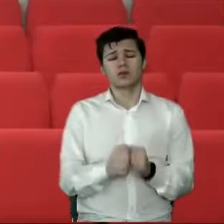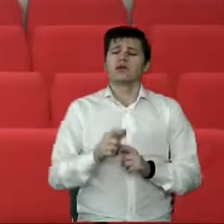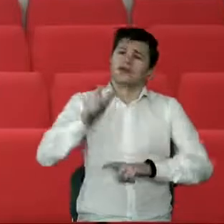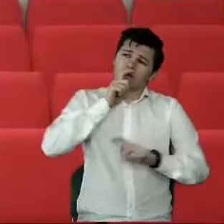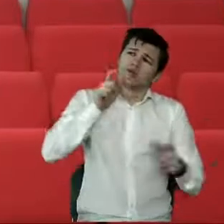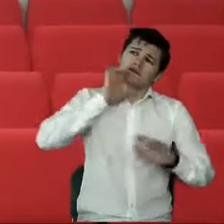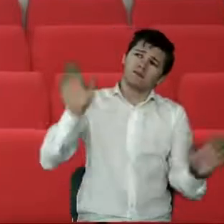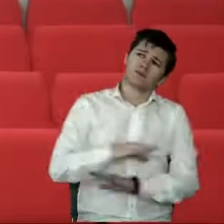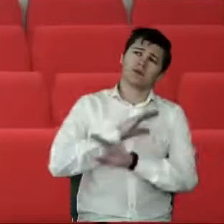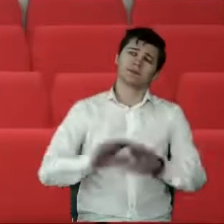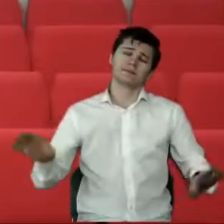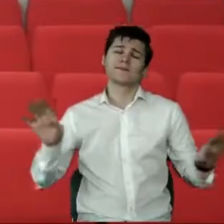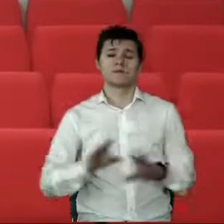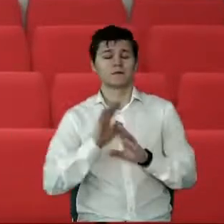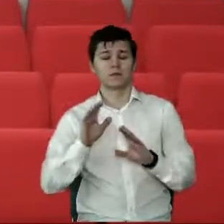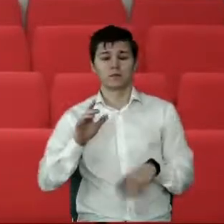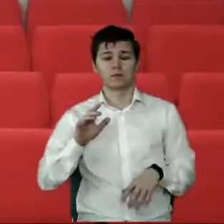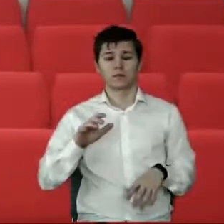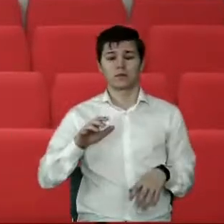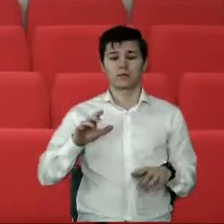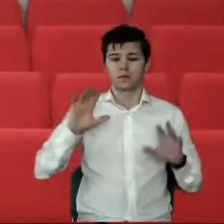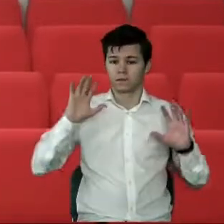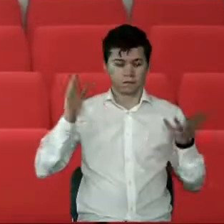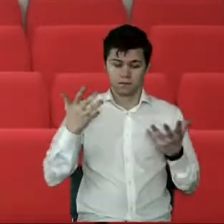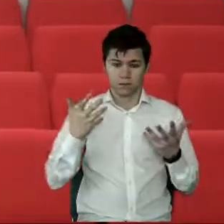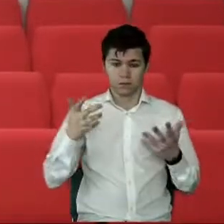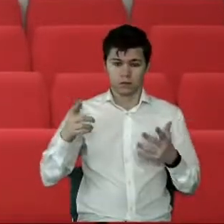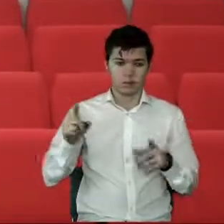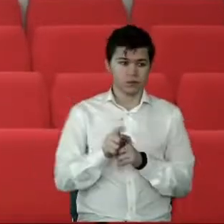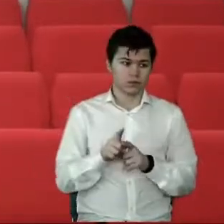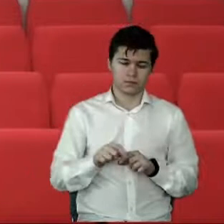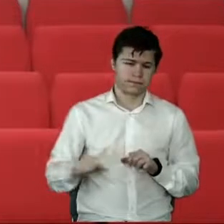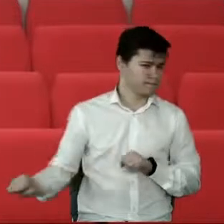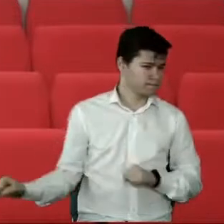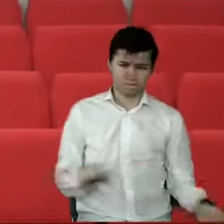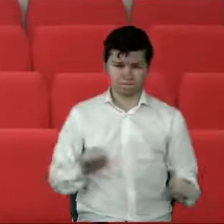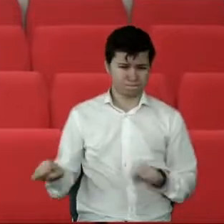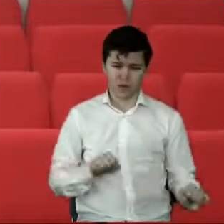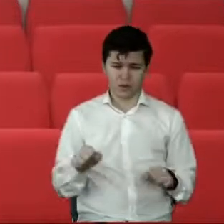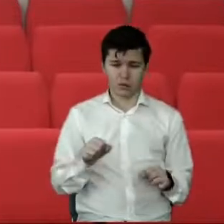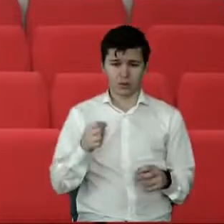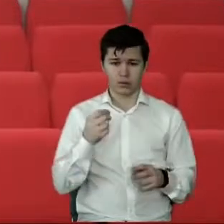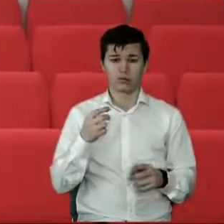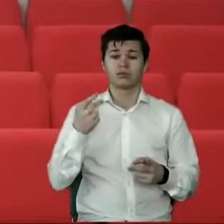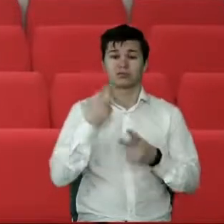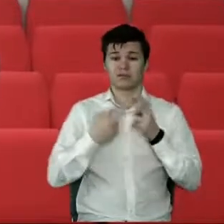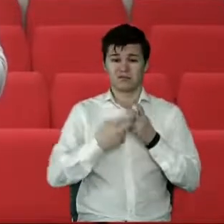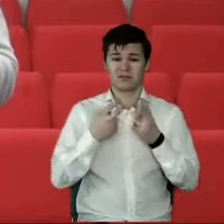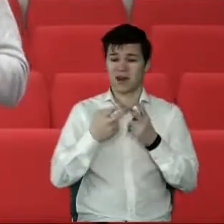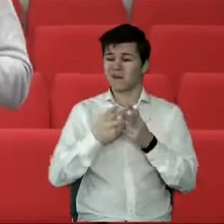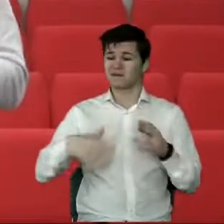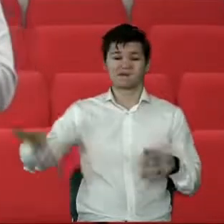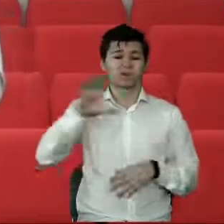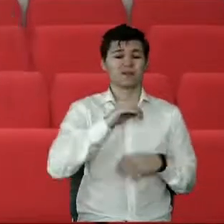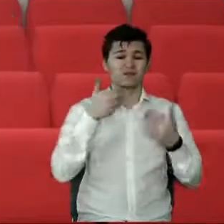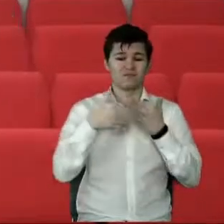же слушали их. И вдруг сделалось великое землетрясение, так что поколебалось основание темницы. Тотчас отворились все двери, и